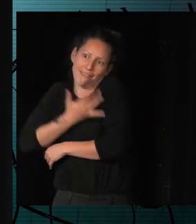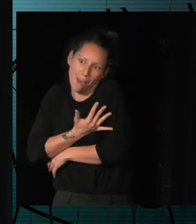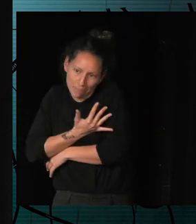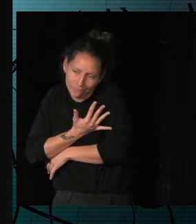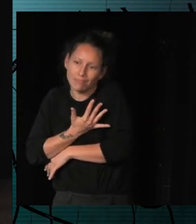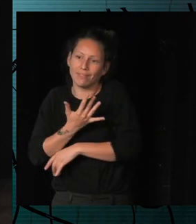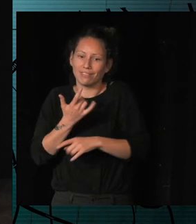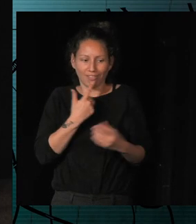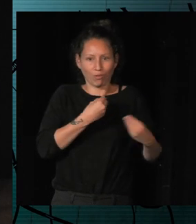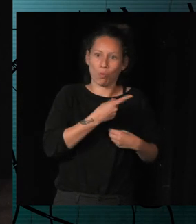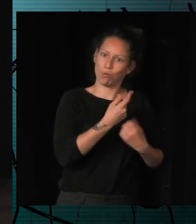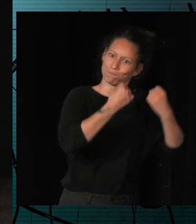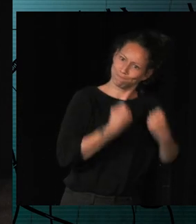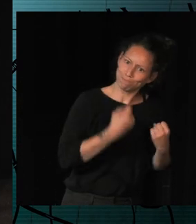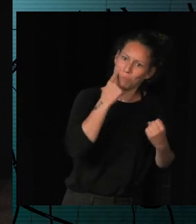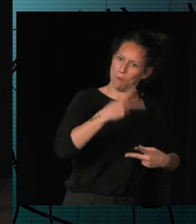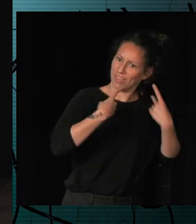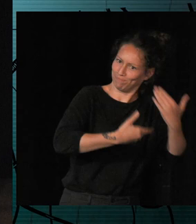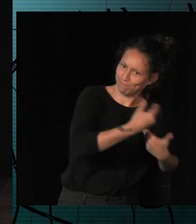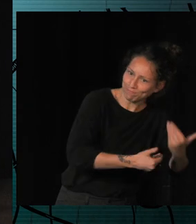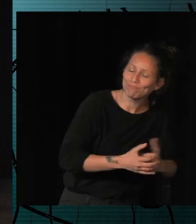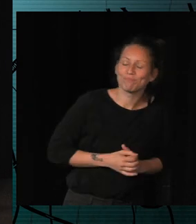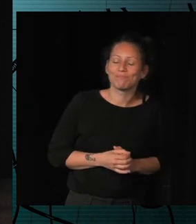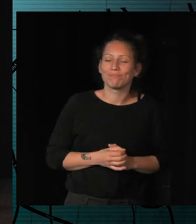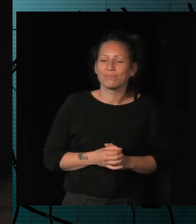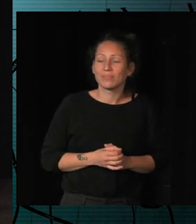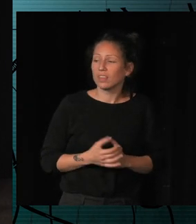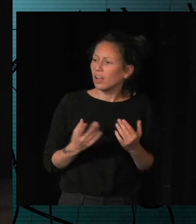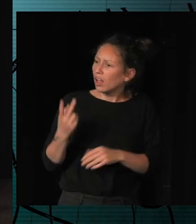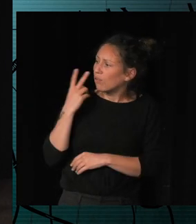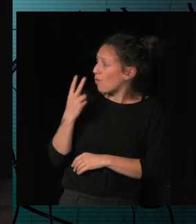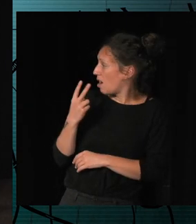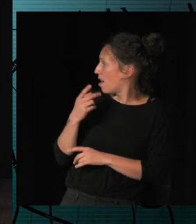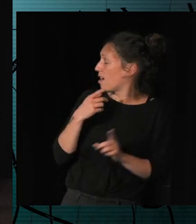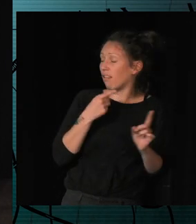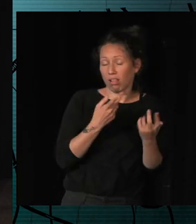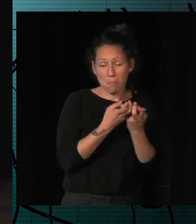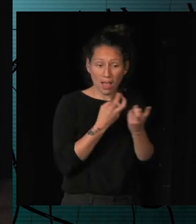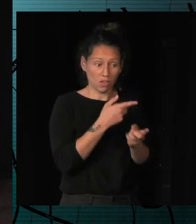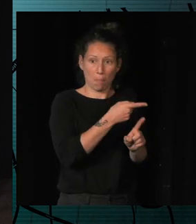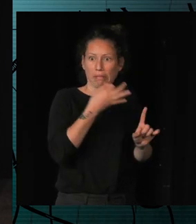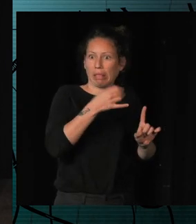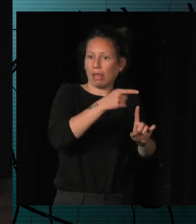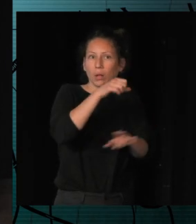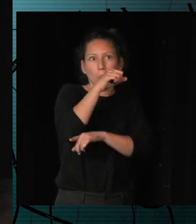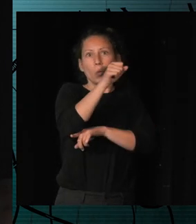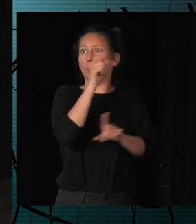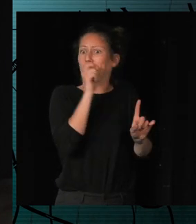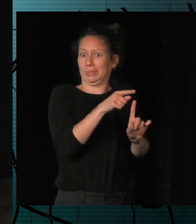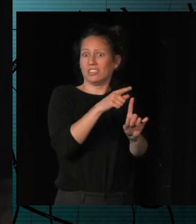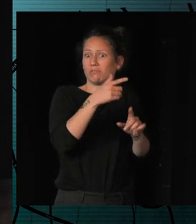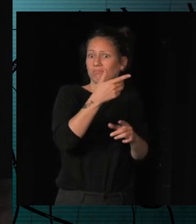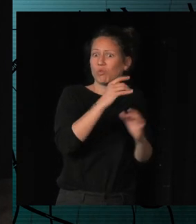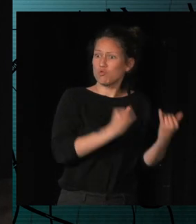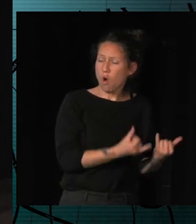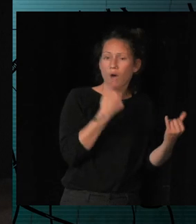disais que salenttil 2 c'était une des œuvres tout tout médium confondu que tu préféris au monde c'est mon uvre préféré voilà moi je pourrais dire pareil par exemple de The Last of